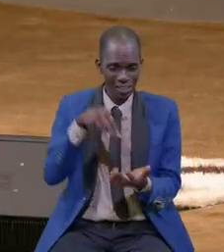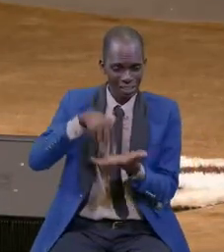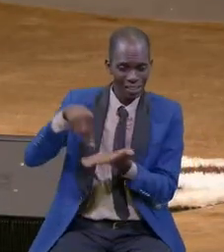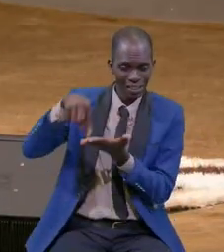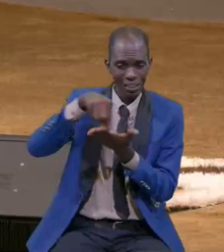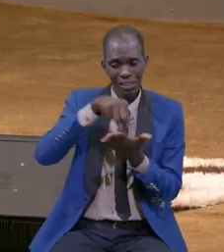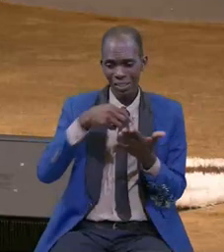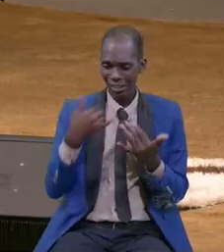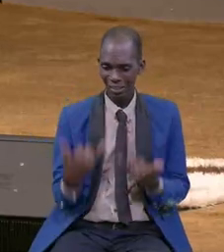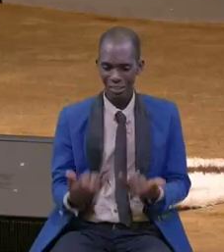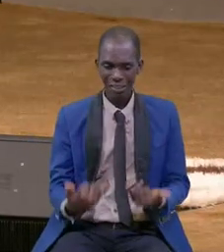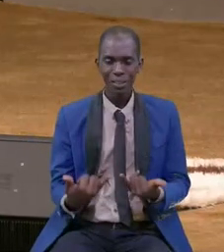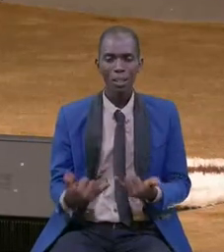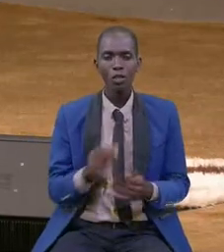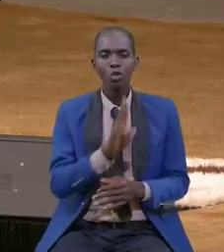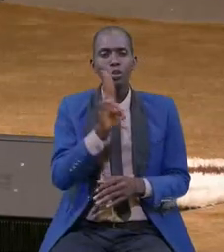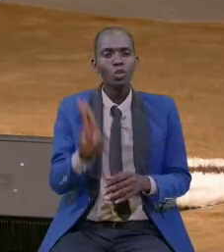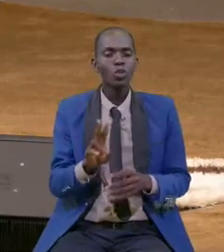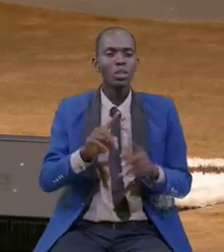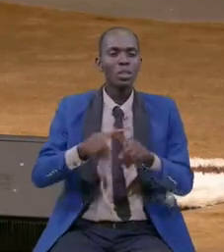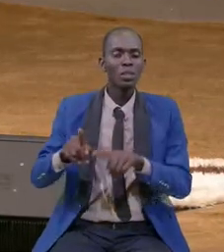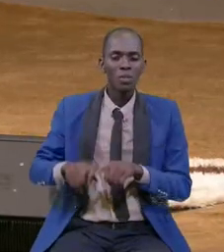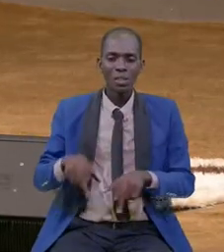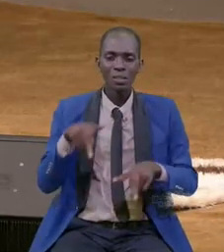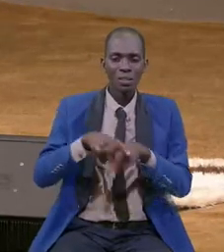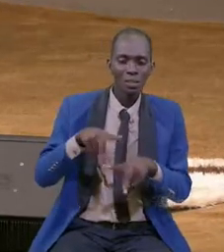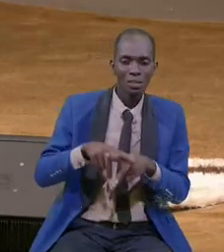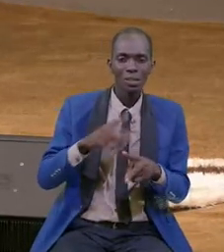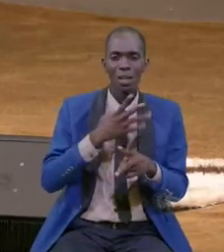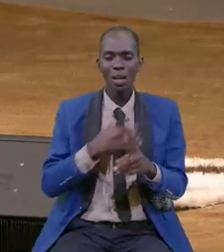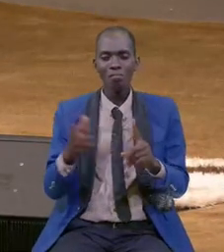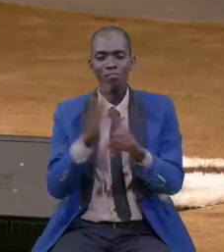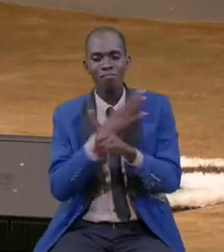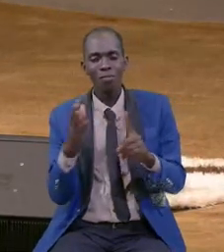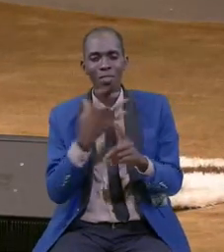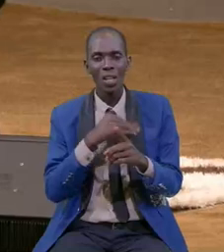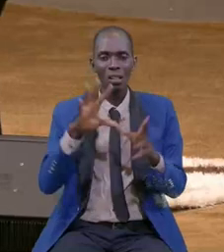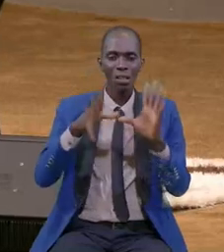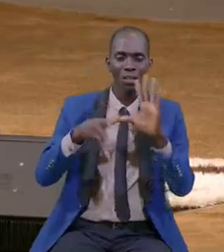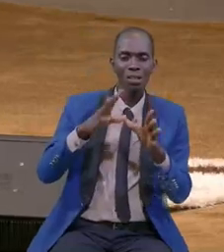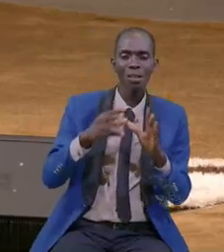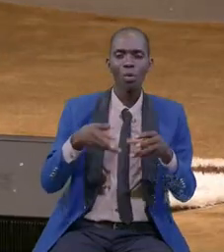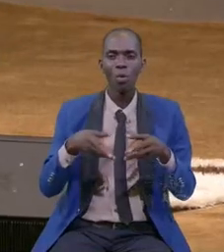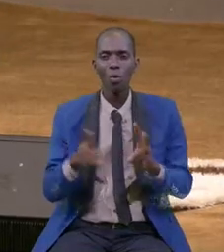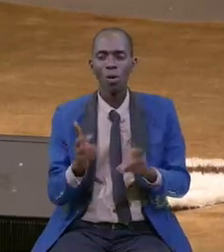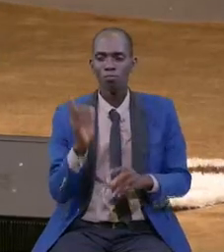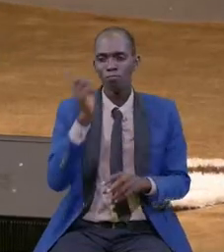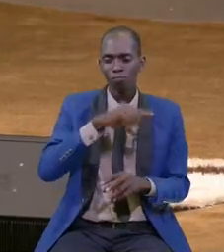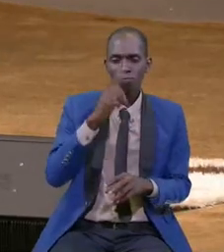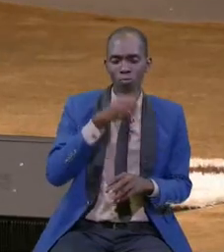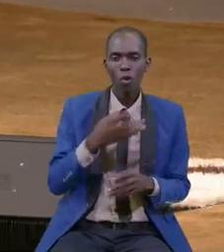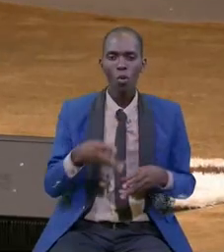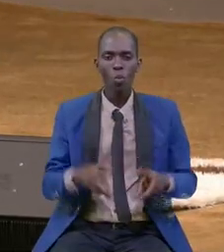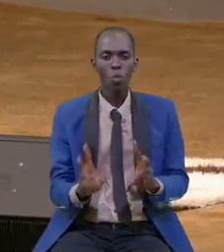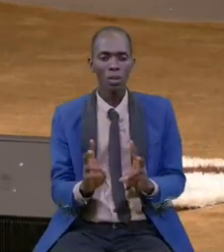utiliser toutes les ruses et utiliser tout tout ce qu'il a dans sa pensée pour s'assurer que ce qu'il